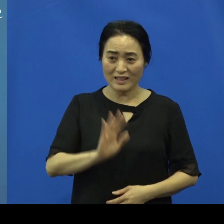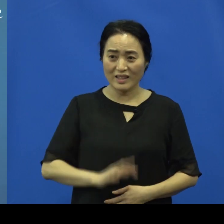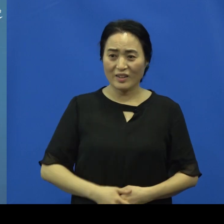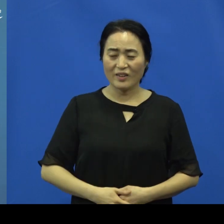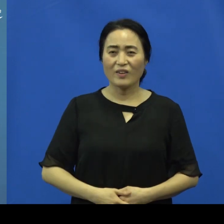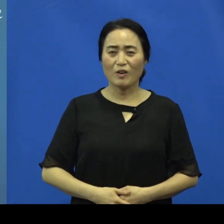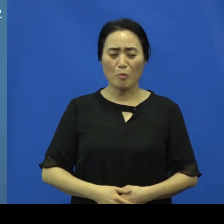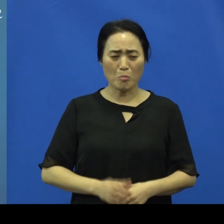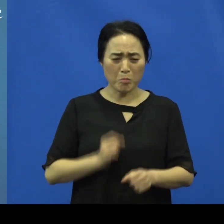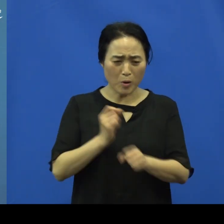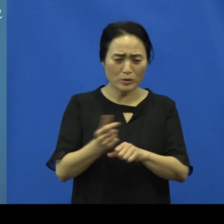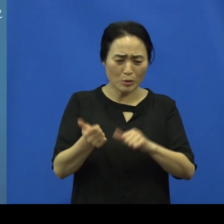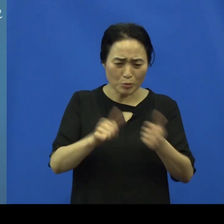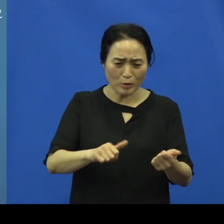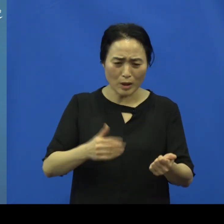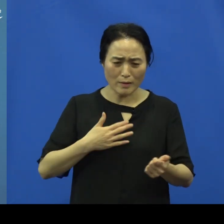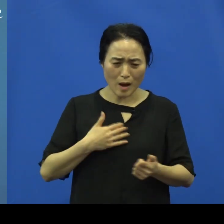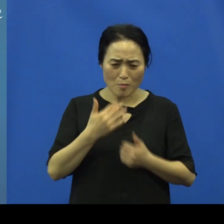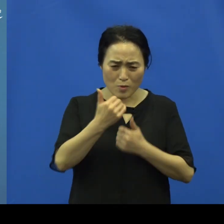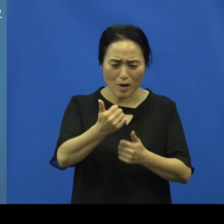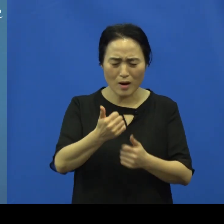벌써 죽었는데 왜 나를 불러요,